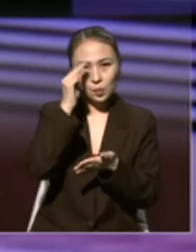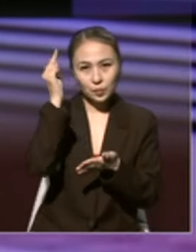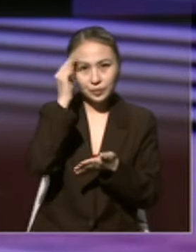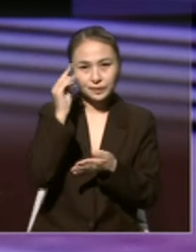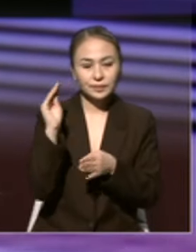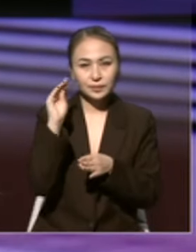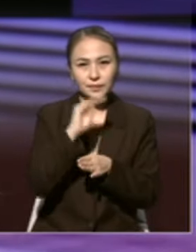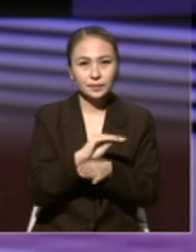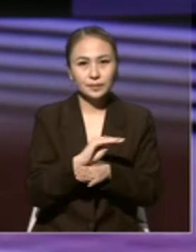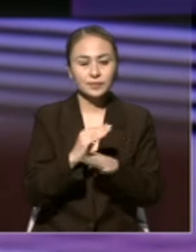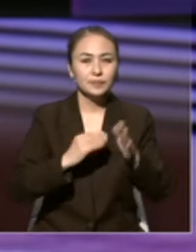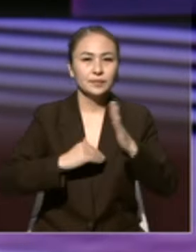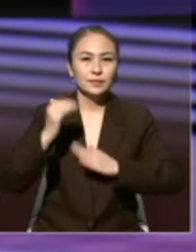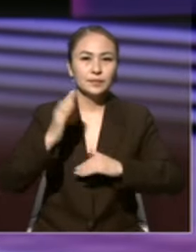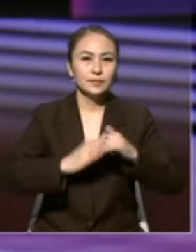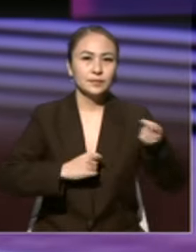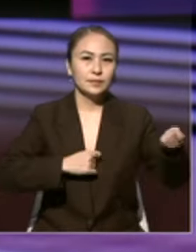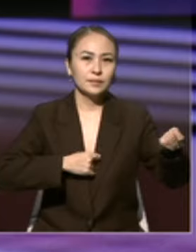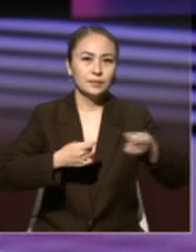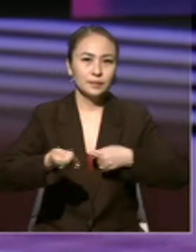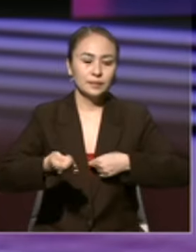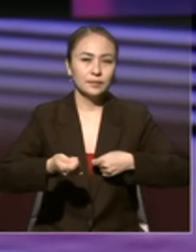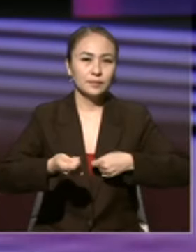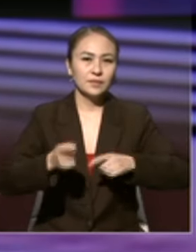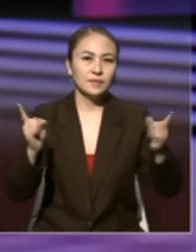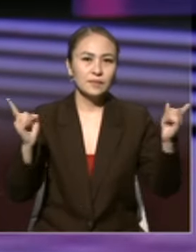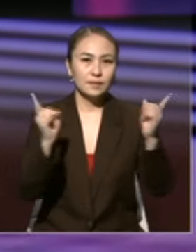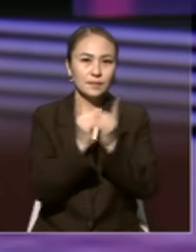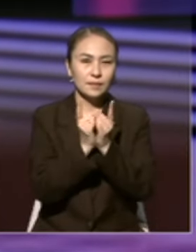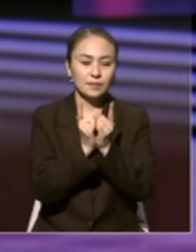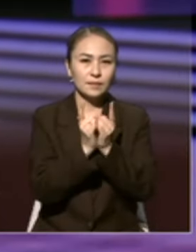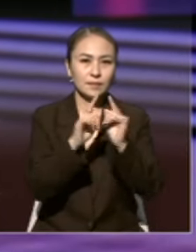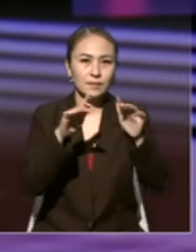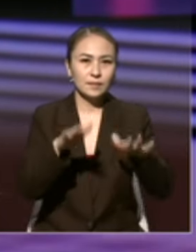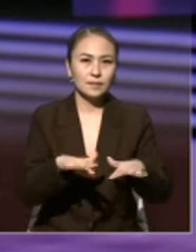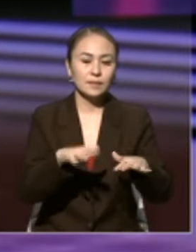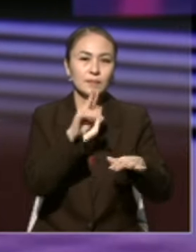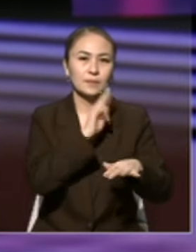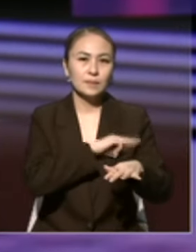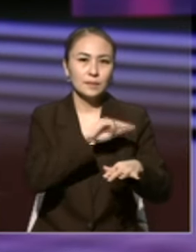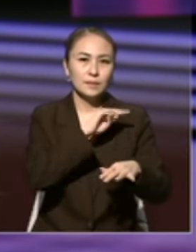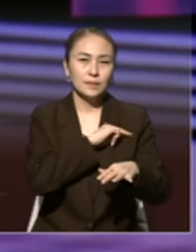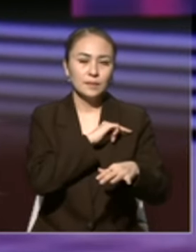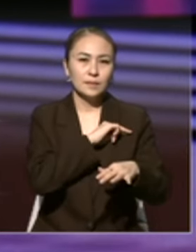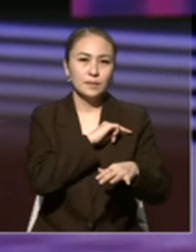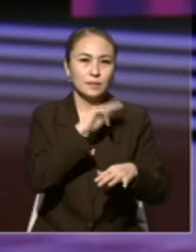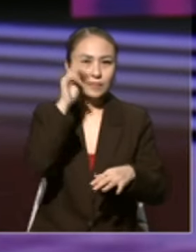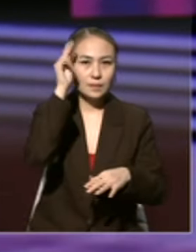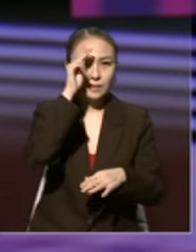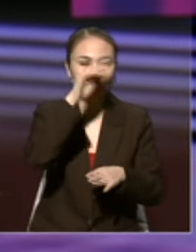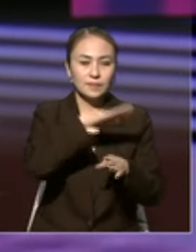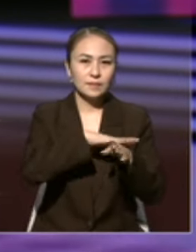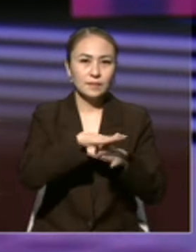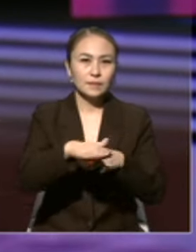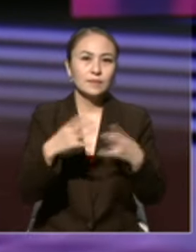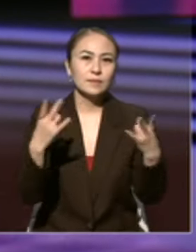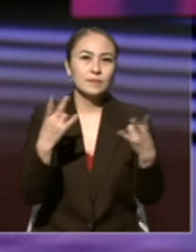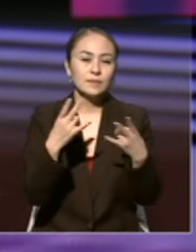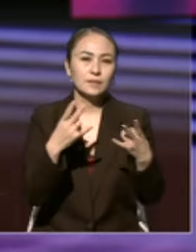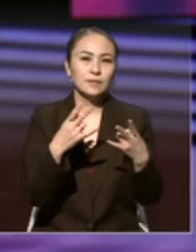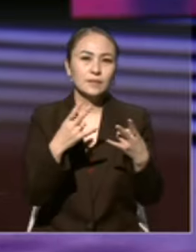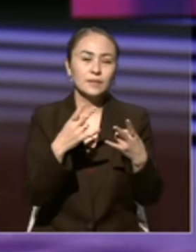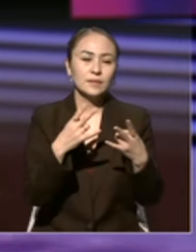және де мынау тәжірибе алмасу деген бір кездесулерді және де осыны бірлесіп жұмыс істейтін оқуларды өткізуіміз керек шығар.